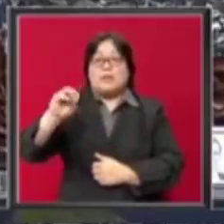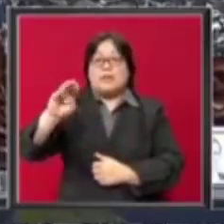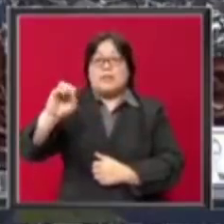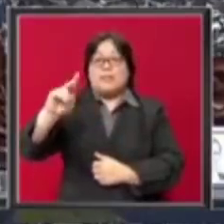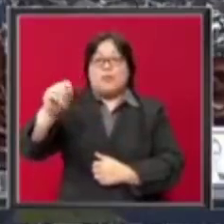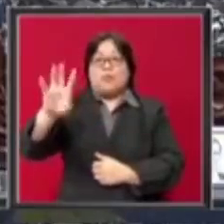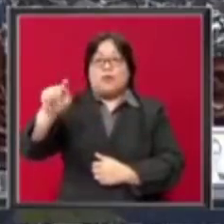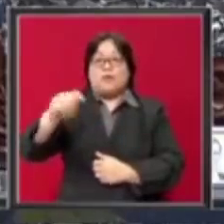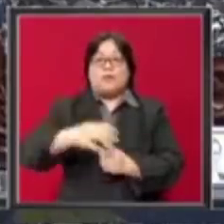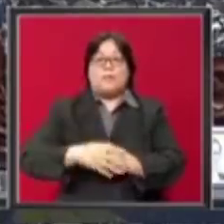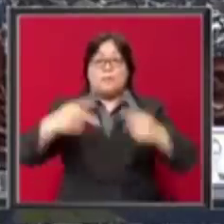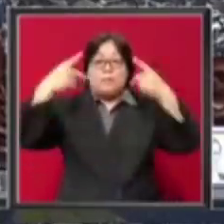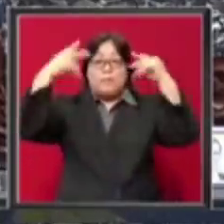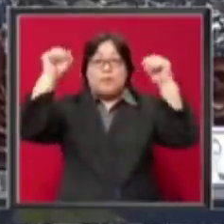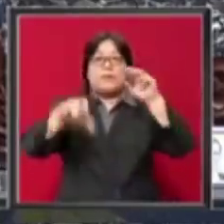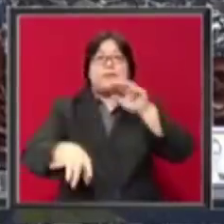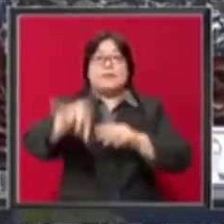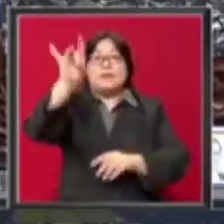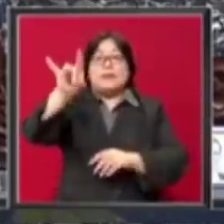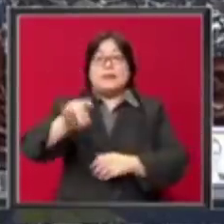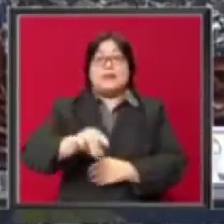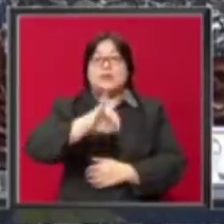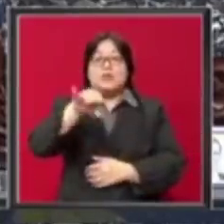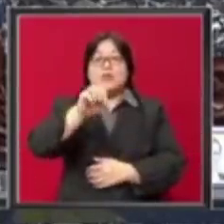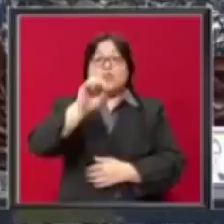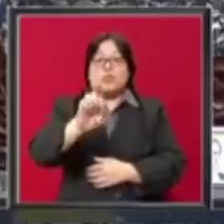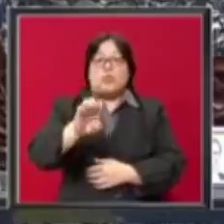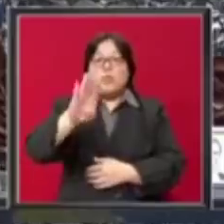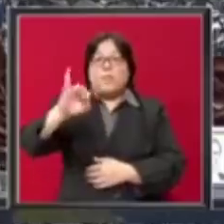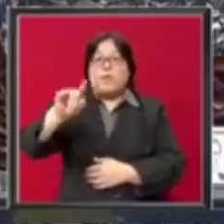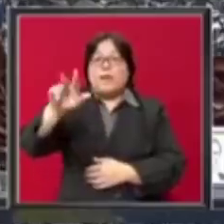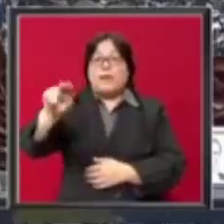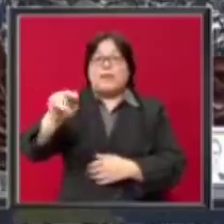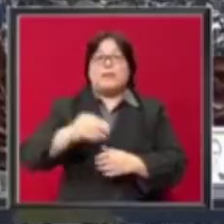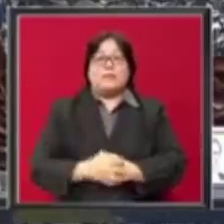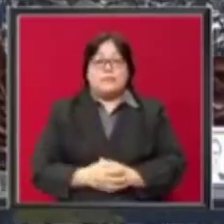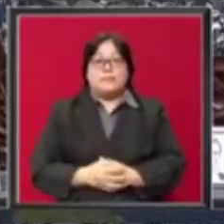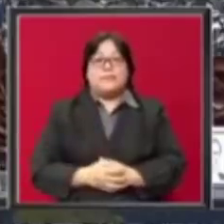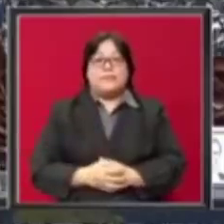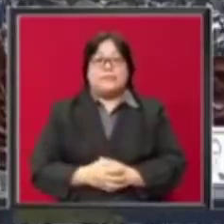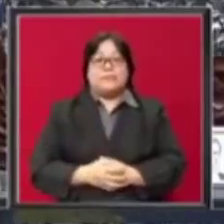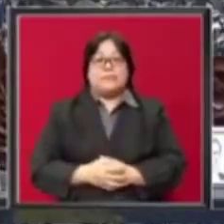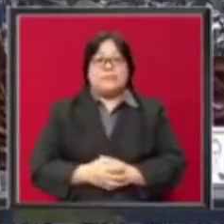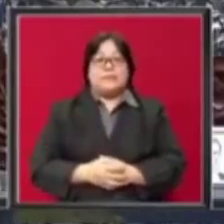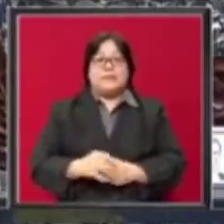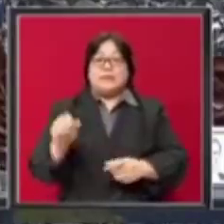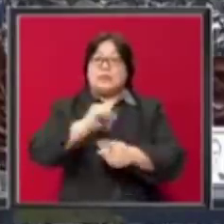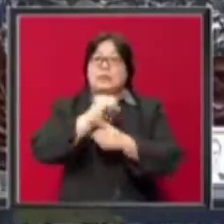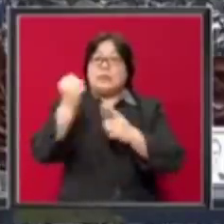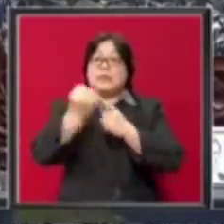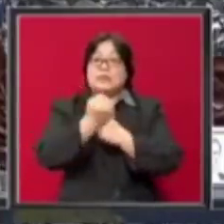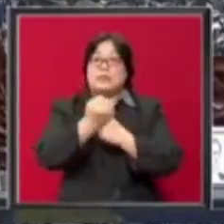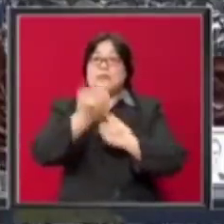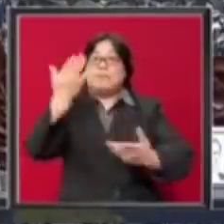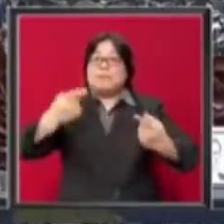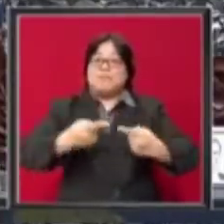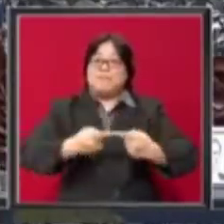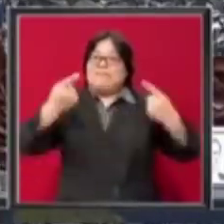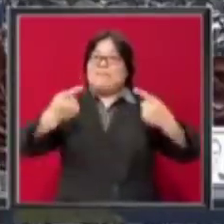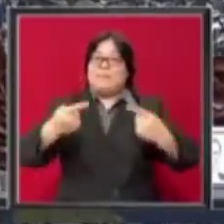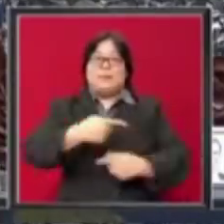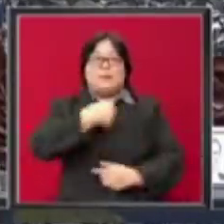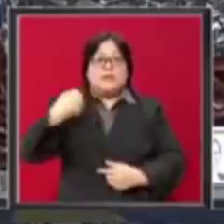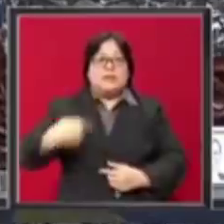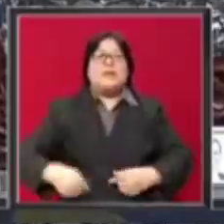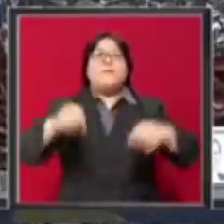Presiden elect Joe Biden, keadaan tegang dengan China mungkin